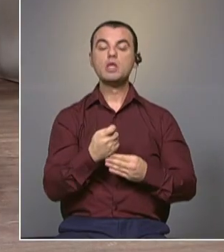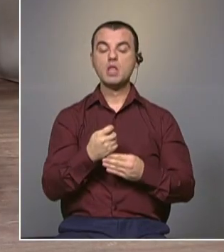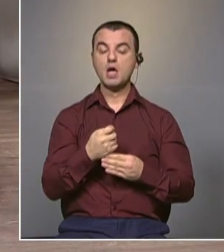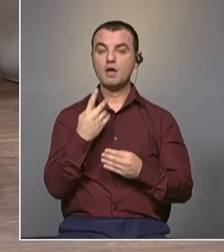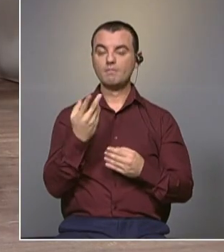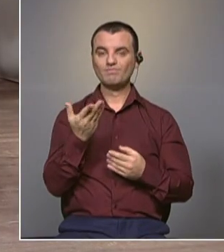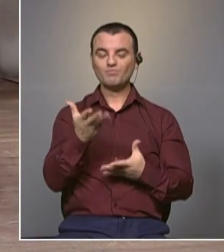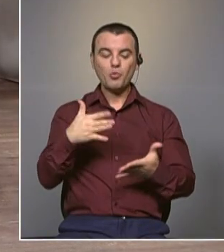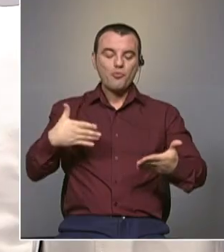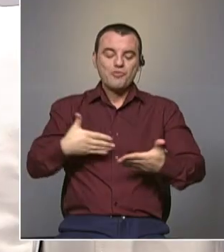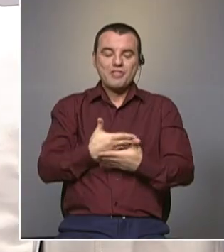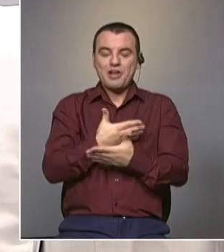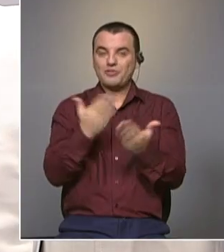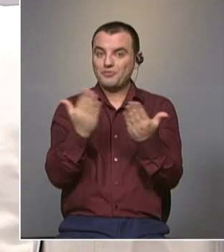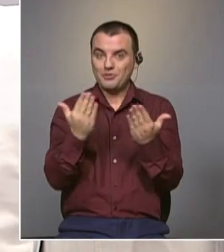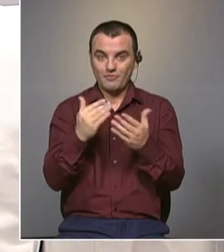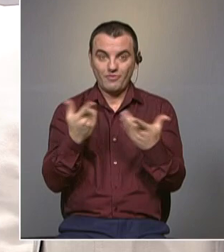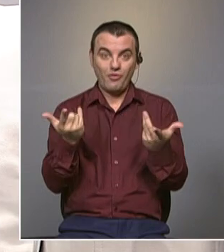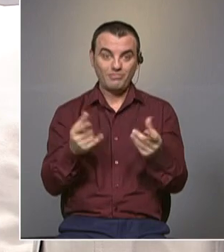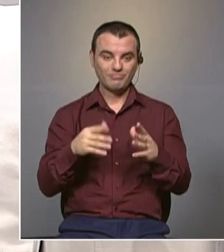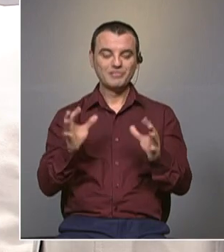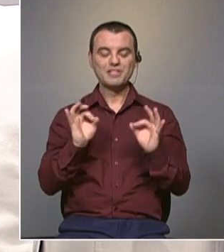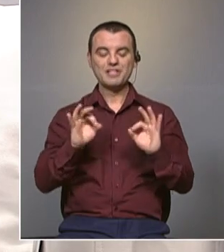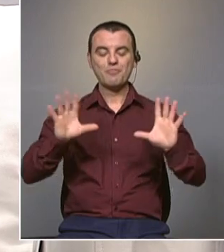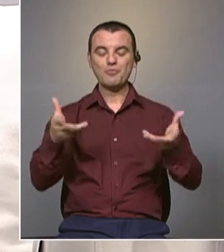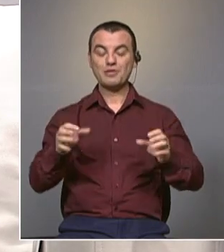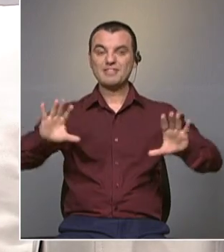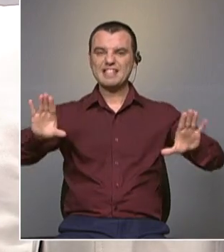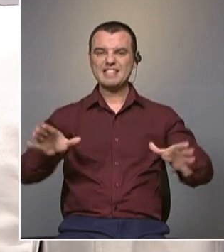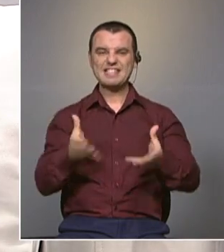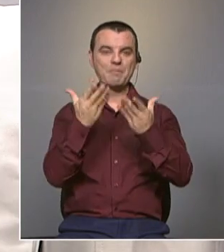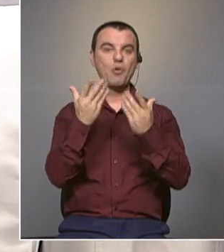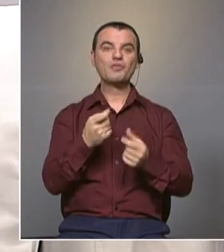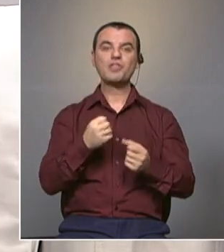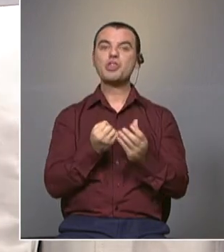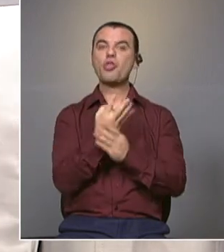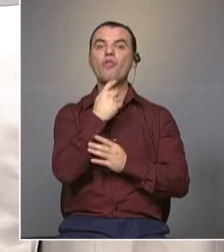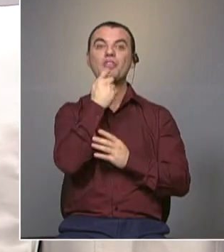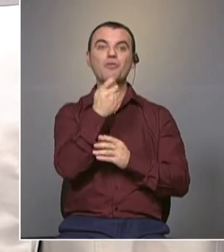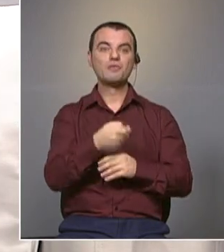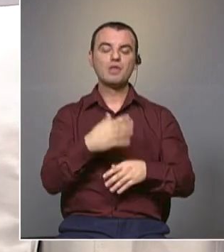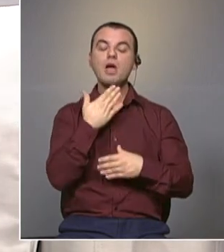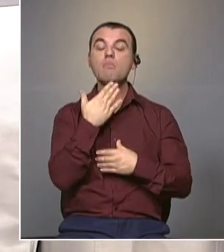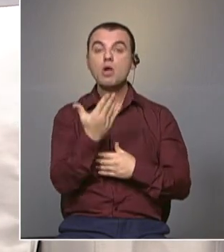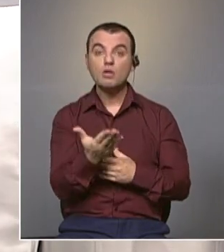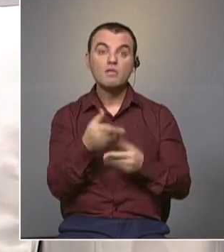изключително интересно, че това наистина подходящо за старт на новата година. Тази дълго чакана книга на Красимир Димовски.